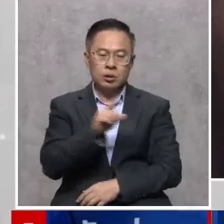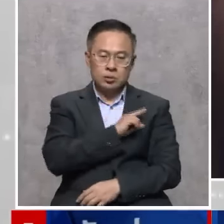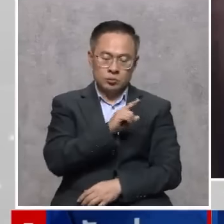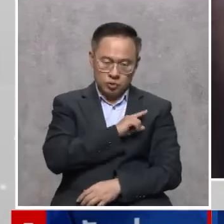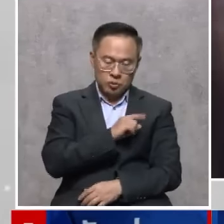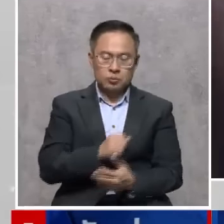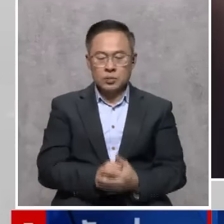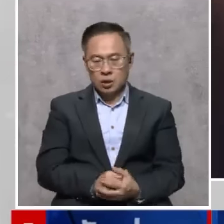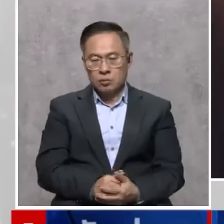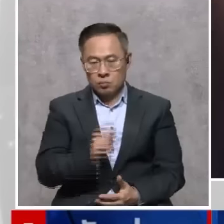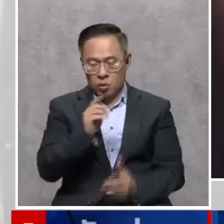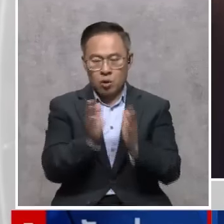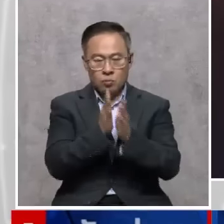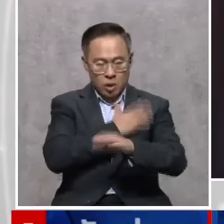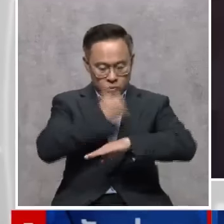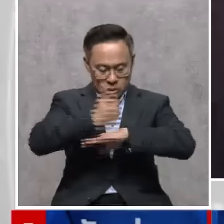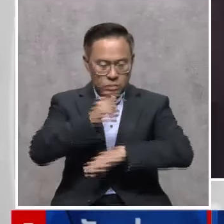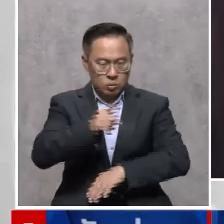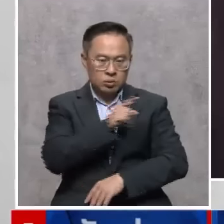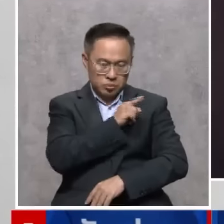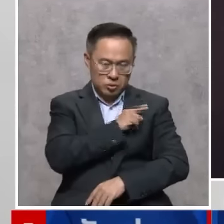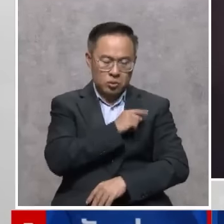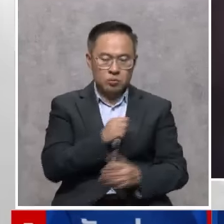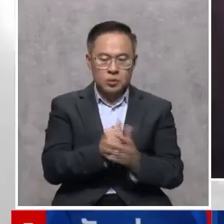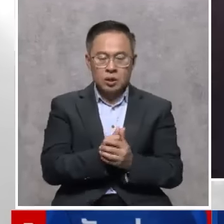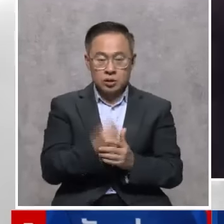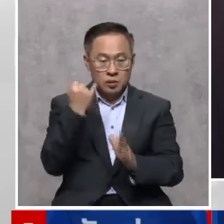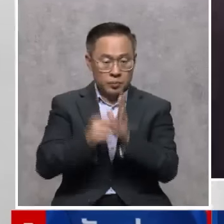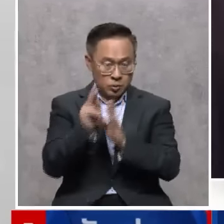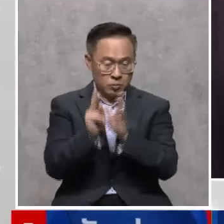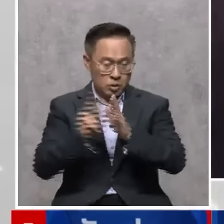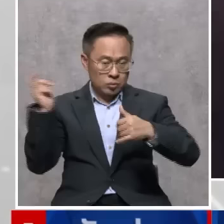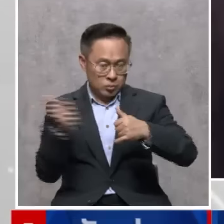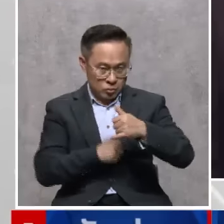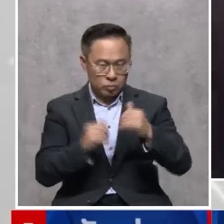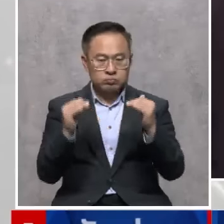บนะแล้วต้องมาชี้แจงด้วยที่สำคัญต้องถูกดำเนินคดีตามกฎหมายด้วยค่ะ